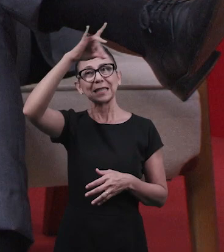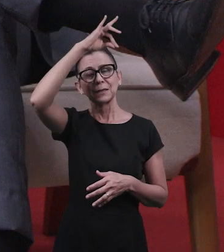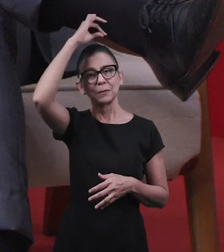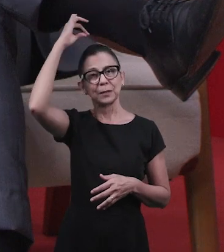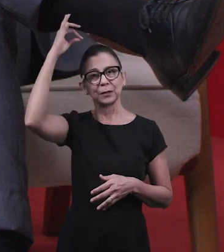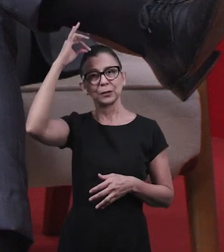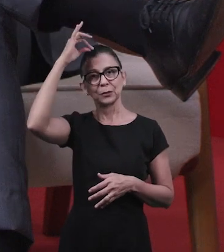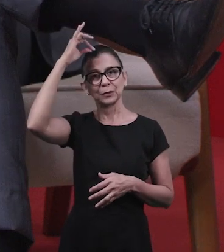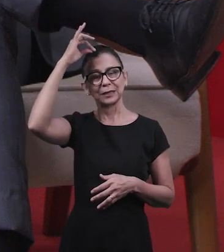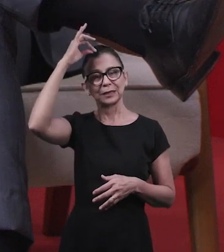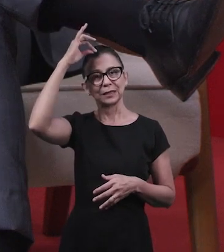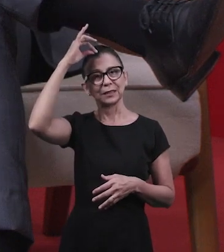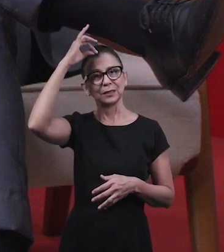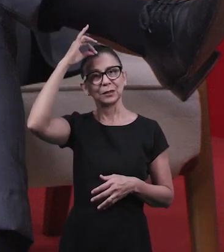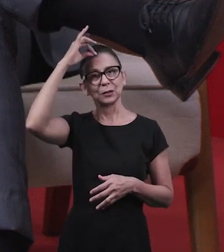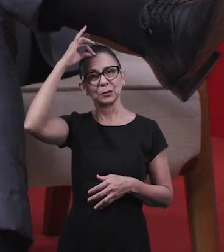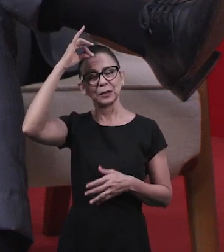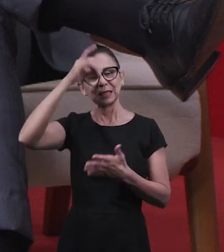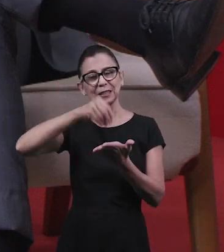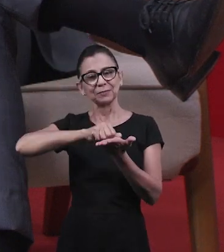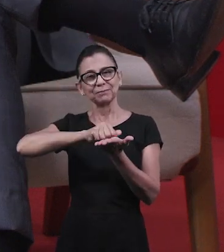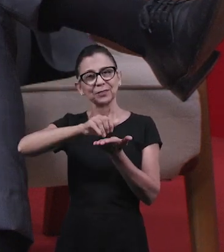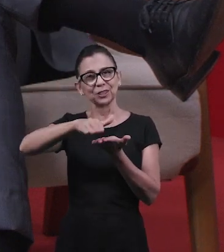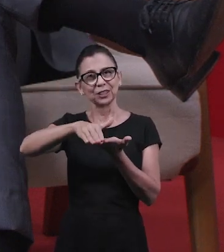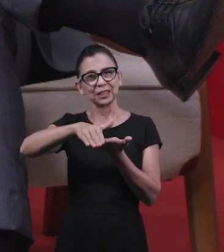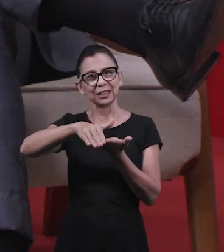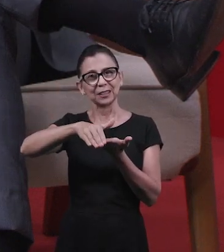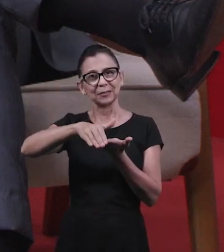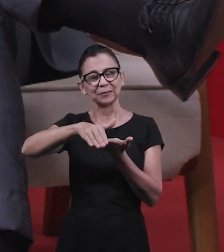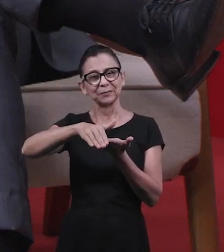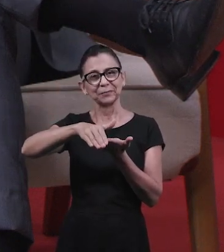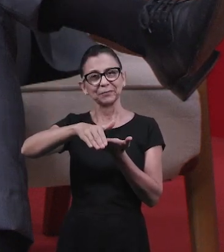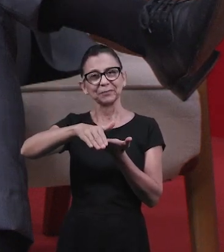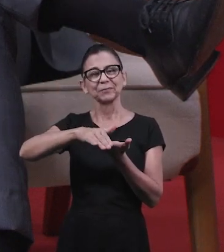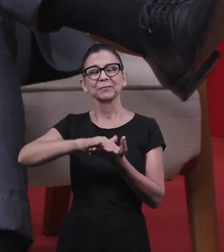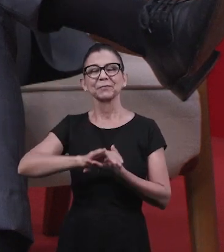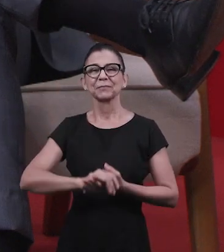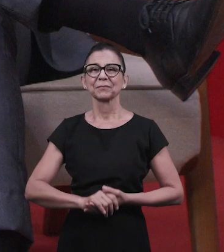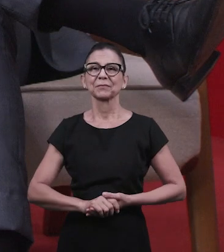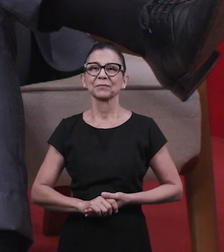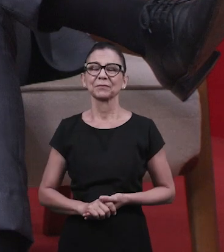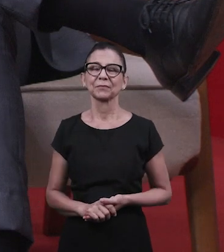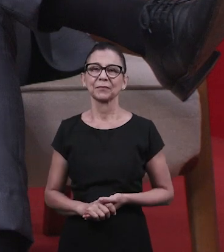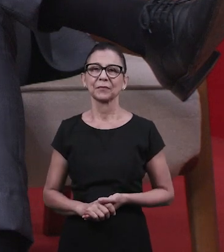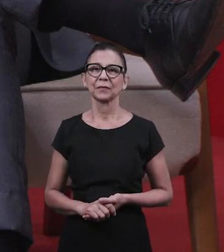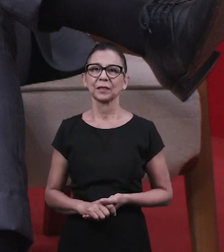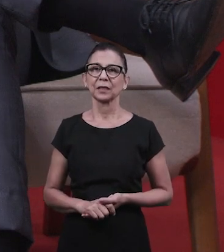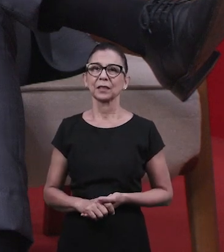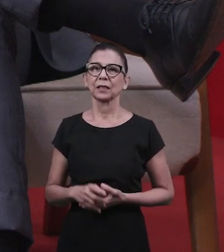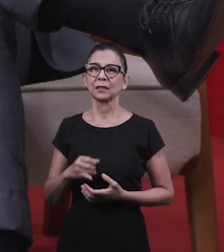Saint-Esprit, demande la direction du Saint-Esprit, la révélation du Saint-Esprit. Vous n'allez